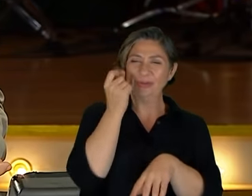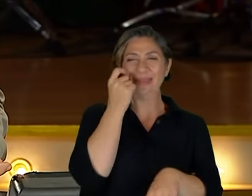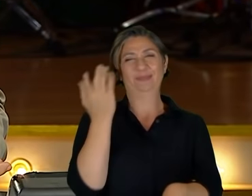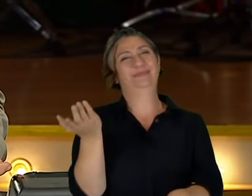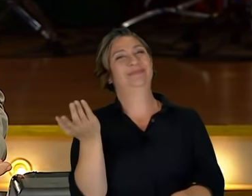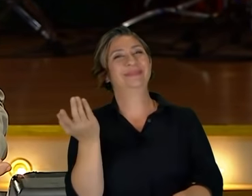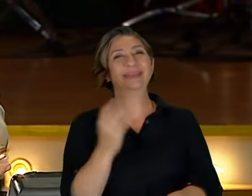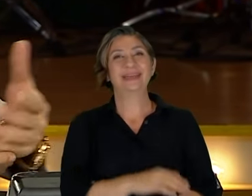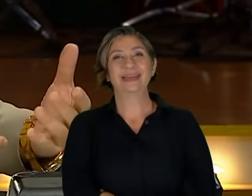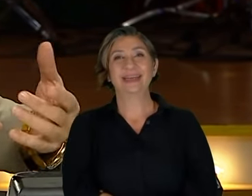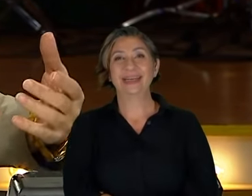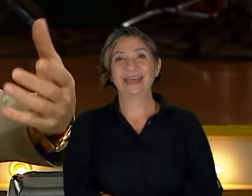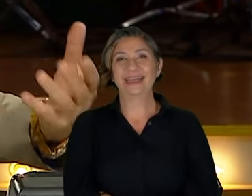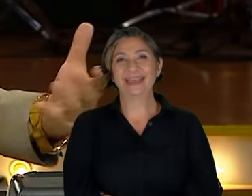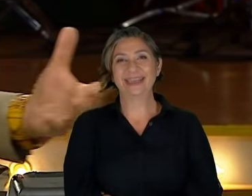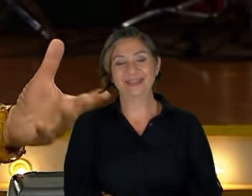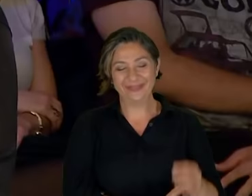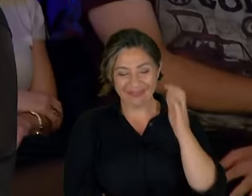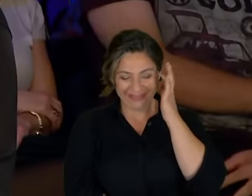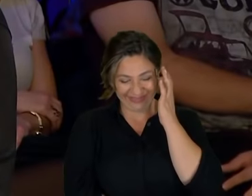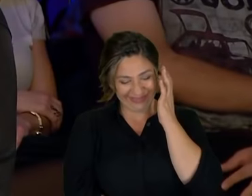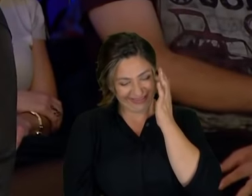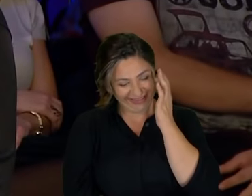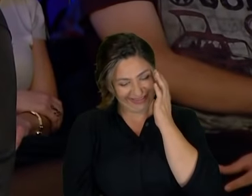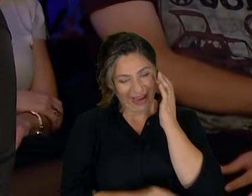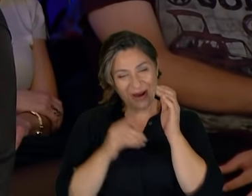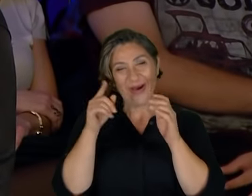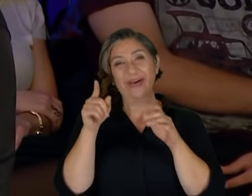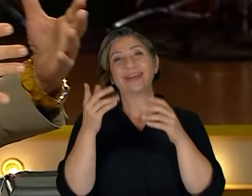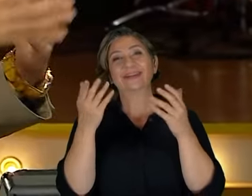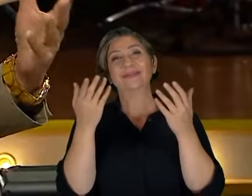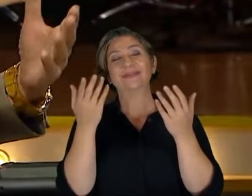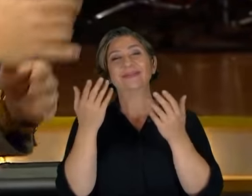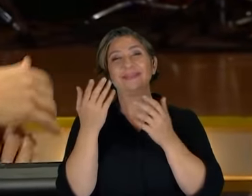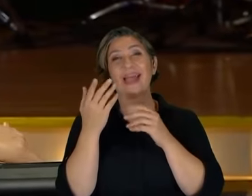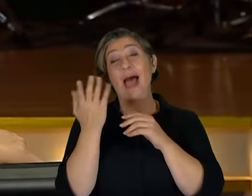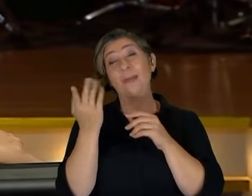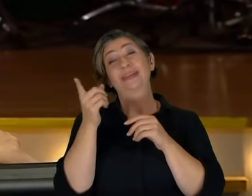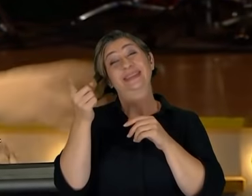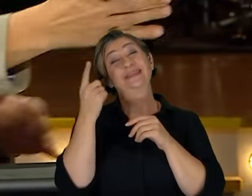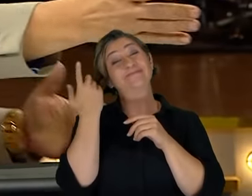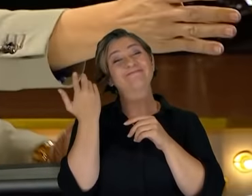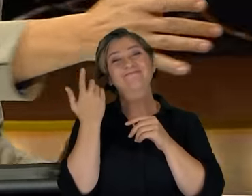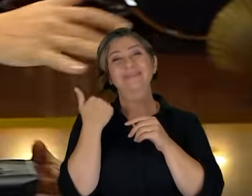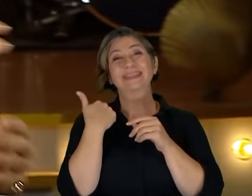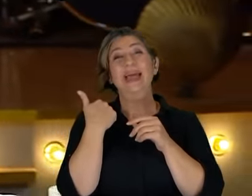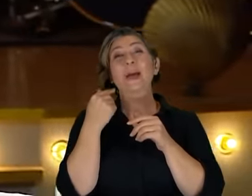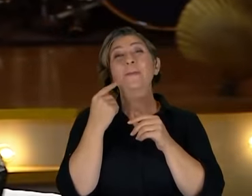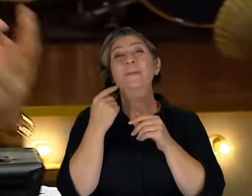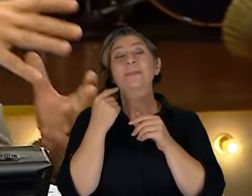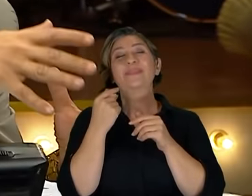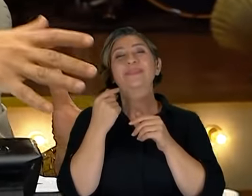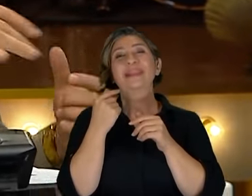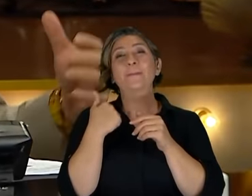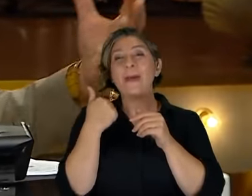seni. Yani orada tabii ki çok, yani düşünsene bir, ama sizin şeyler, ben onlara o kadar, yani ben